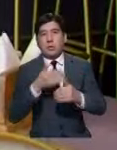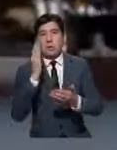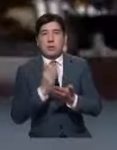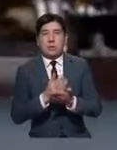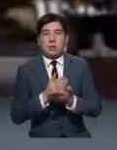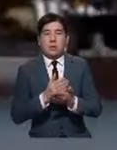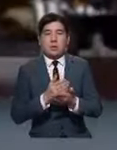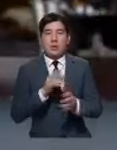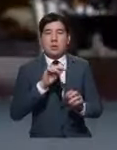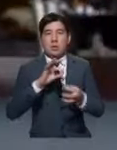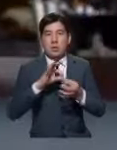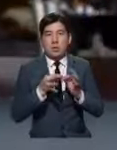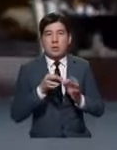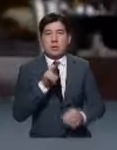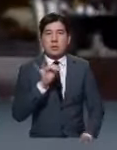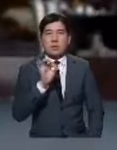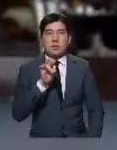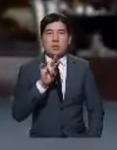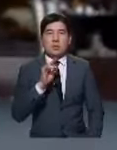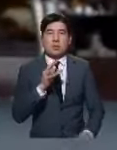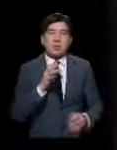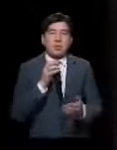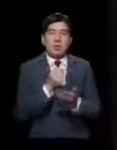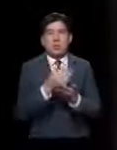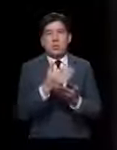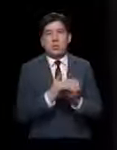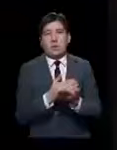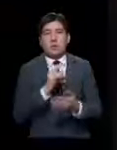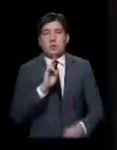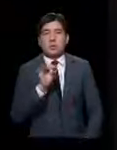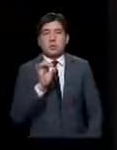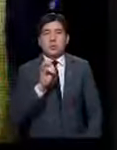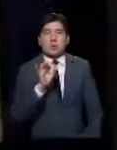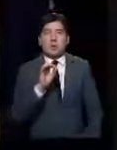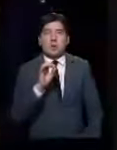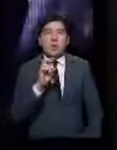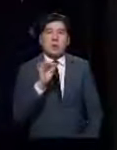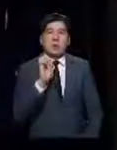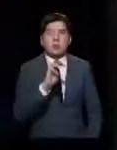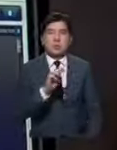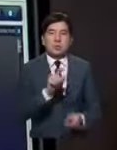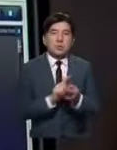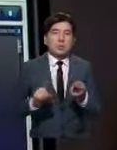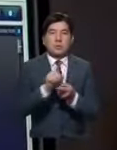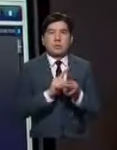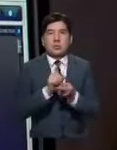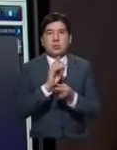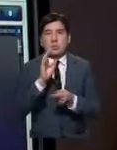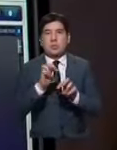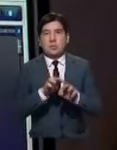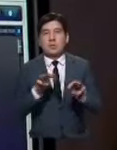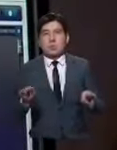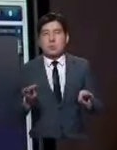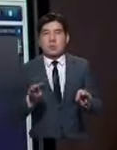заңнаманы декриминализациялауға бел буып отыр. Яғни қылмыстық кодекстен әкімшілік кодекске ауыстырмақ. Бұл министрлік мамандарының